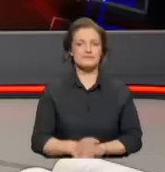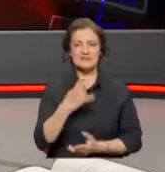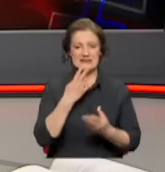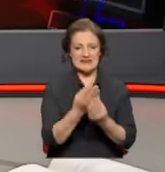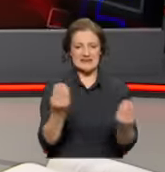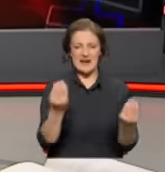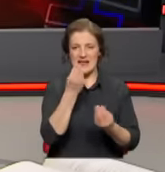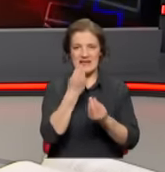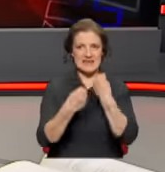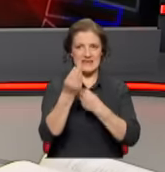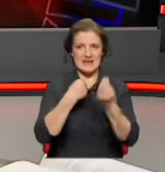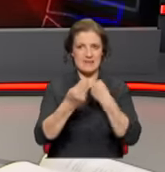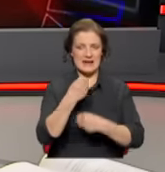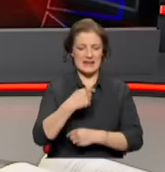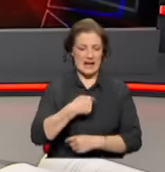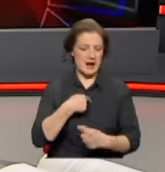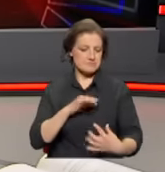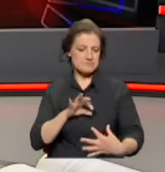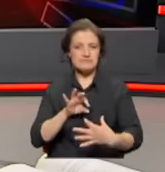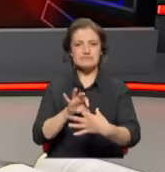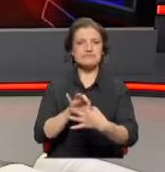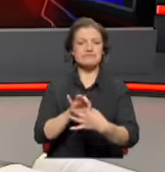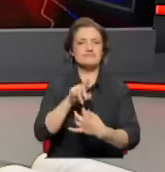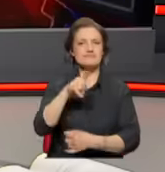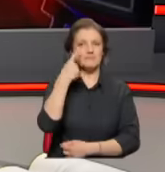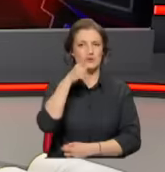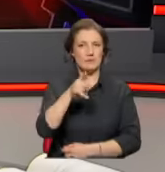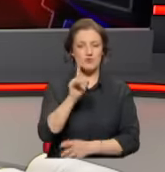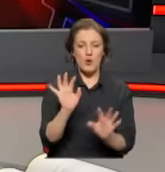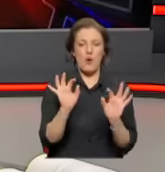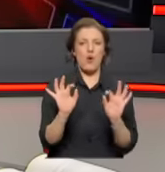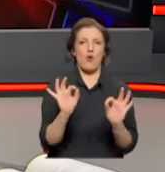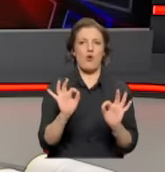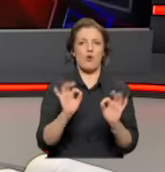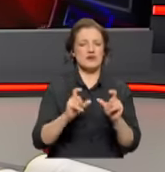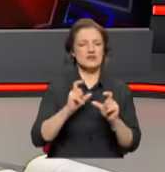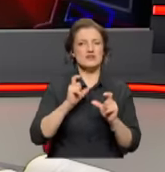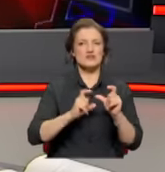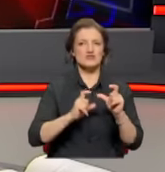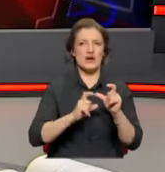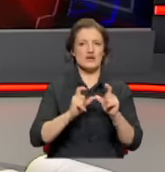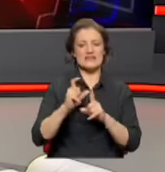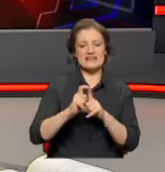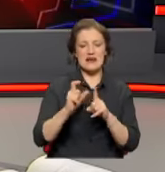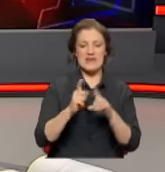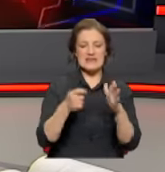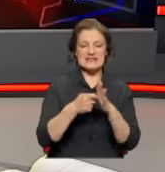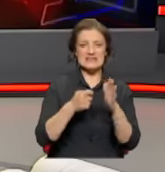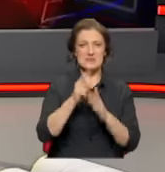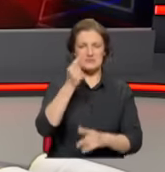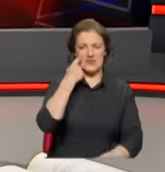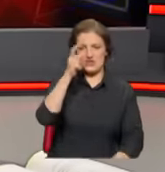Kadınlar yemeklere kalpleriyle bağlanırlar. Dolayısıyla bakın bu önemli, bu Charlotte Drachman isimli